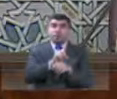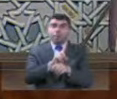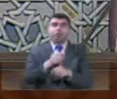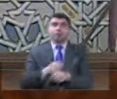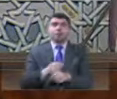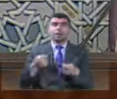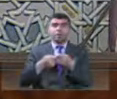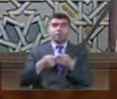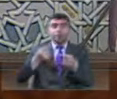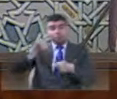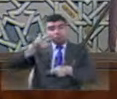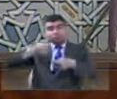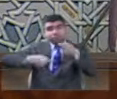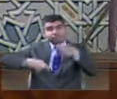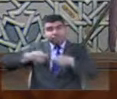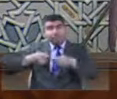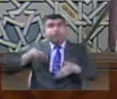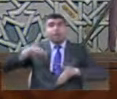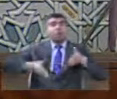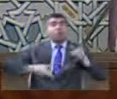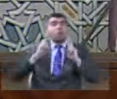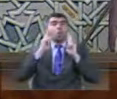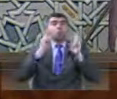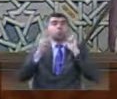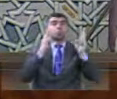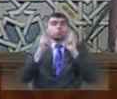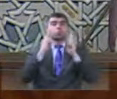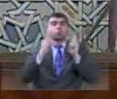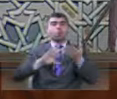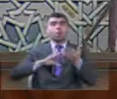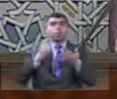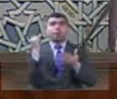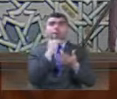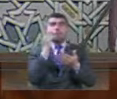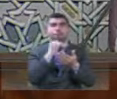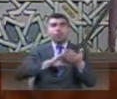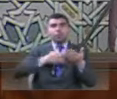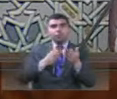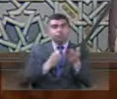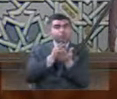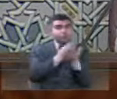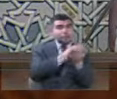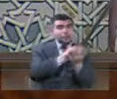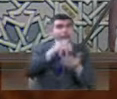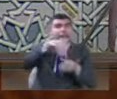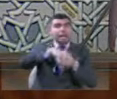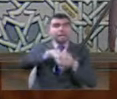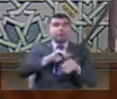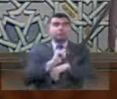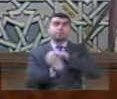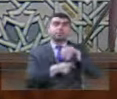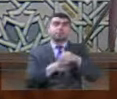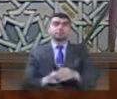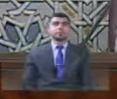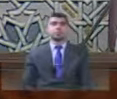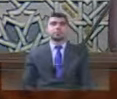يتعلق بالمخطط الوطني الثاني لشبكة طرق السيارة وكذا الطرق السريعة للسيدة والسادة النواب المحترم الفريق الحركي. تفضل